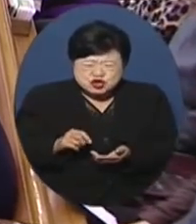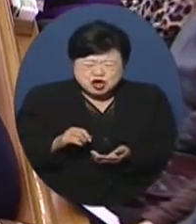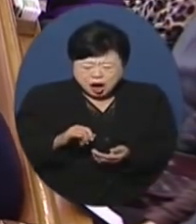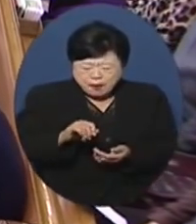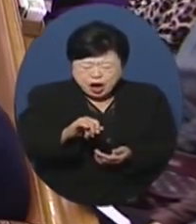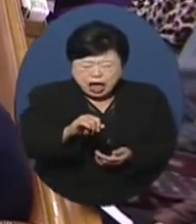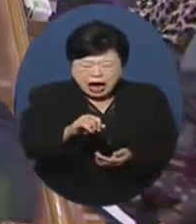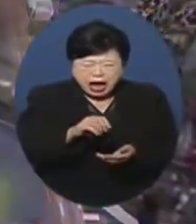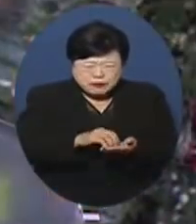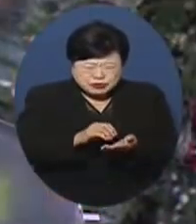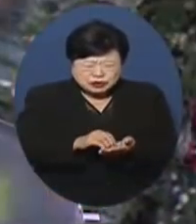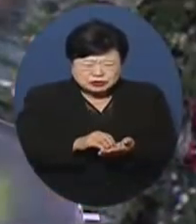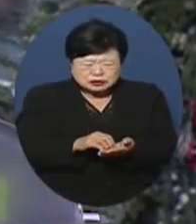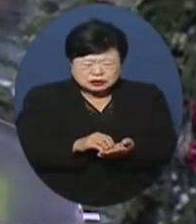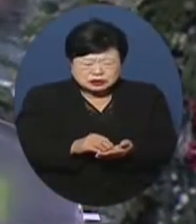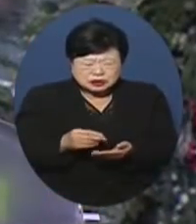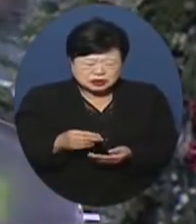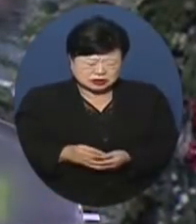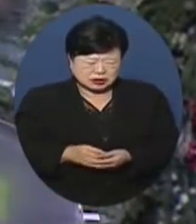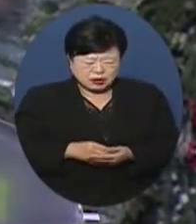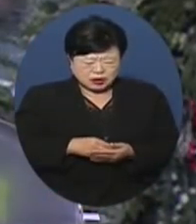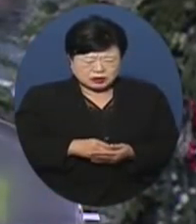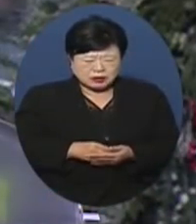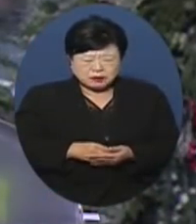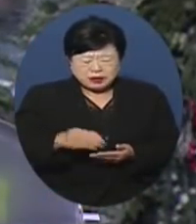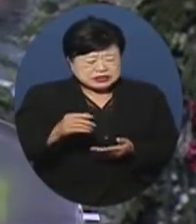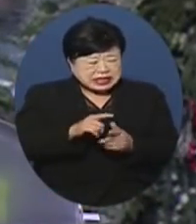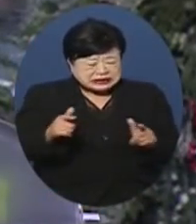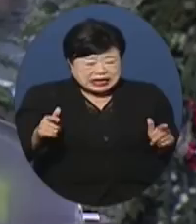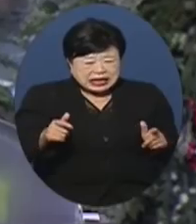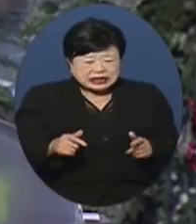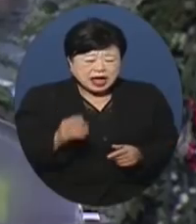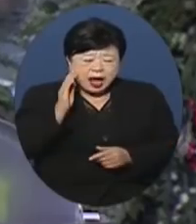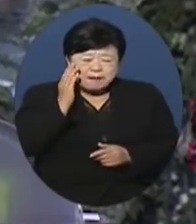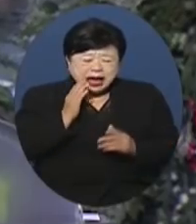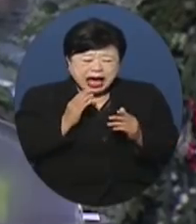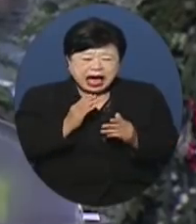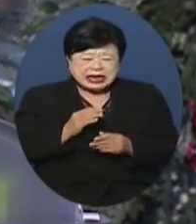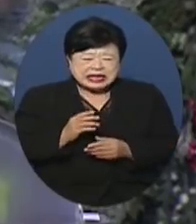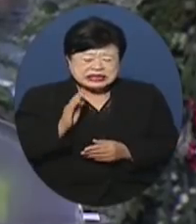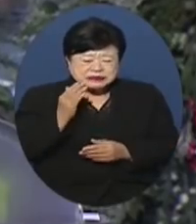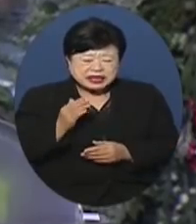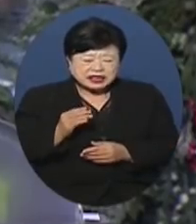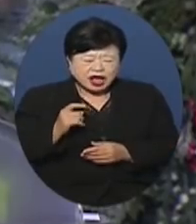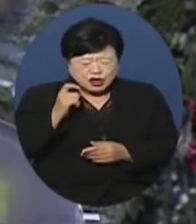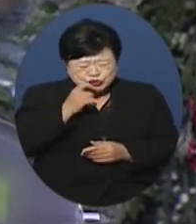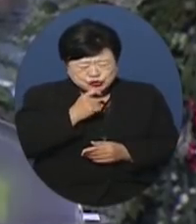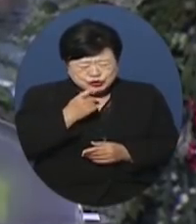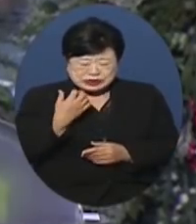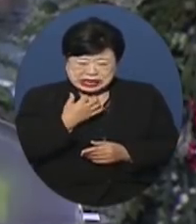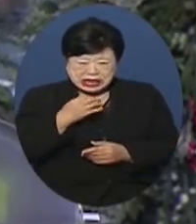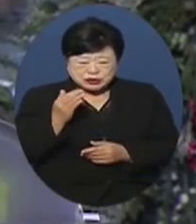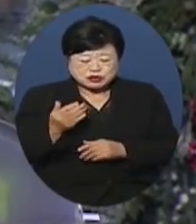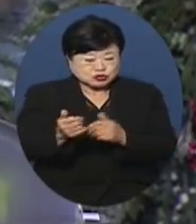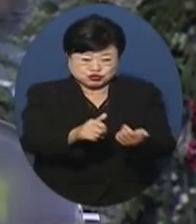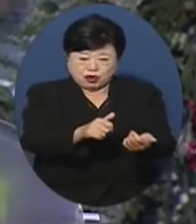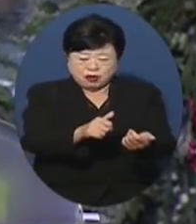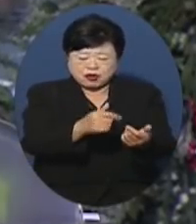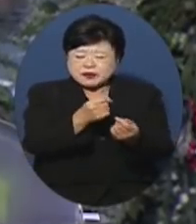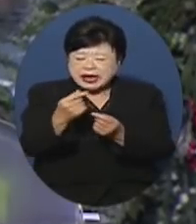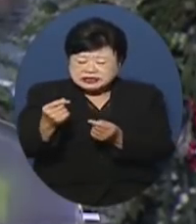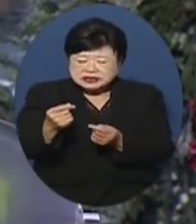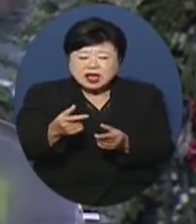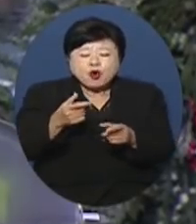진딧물이 없어지지 않냐면 풀어진 그리 누렇게 떼서 죽는 것입니다. 이와